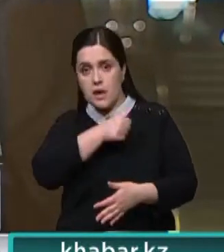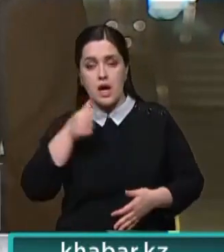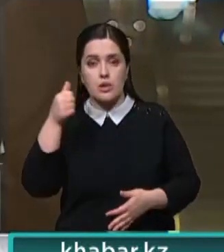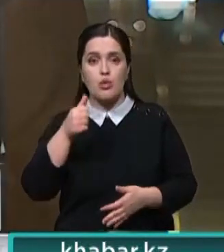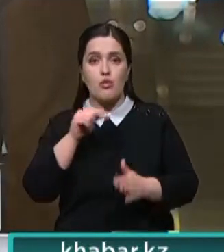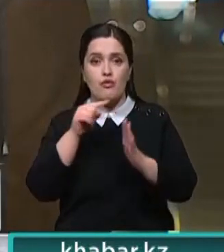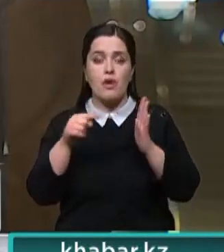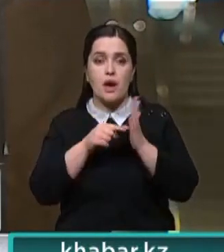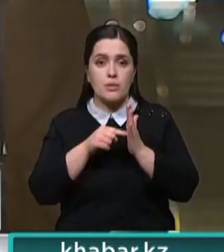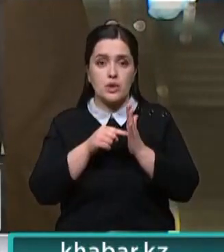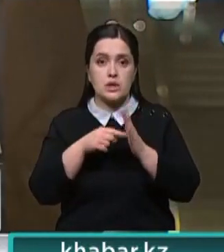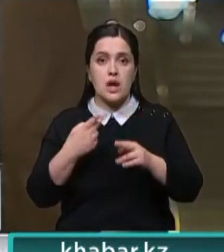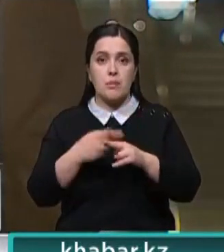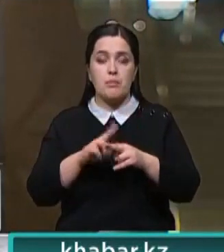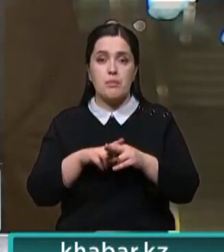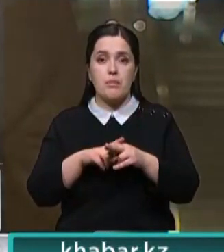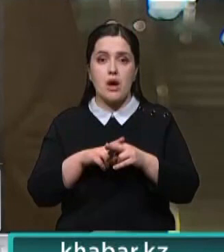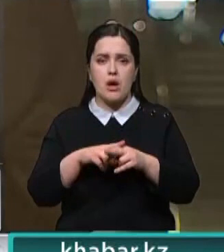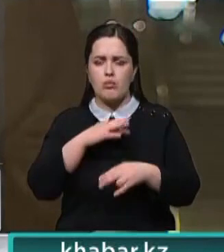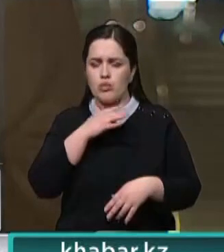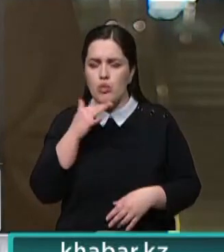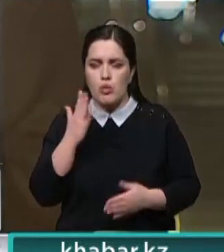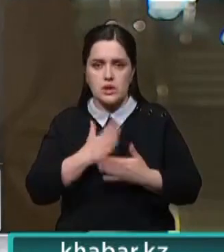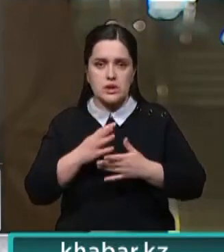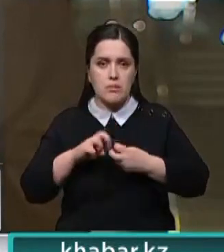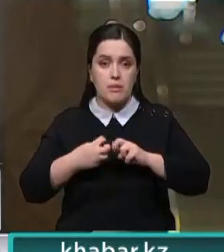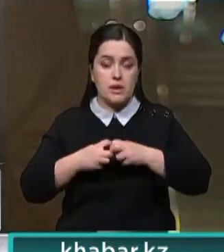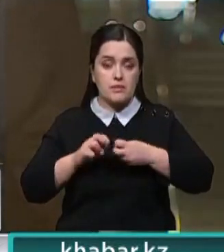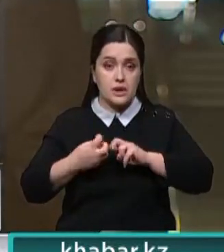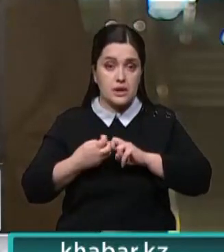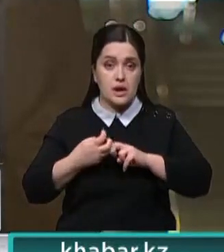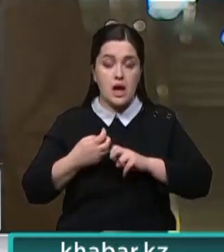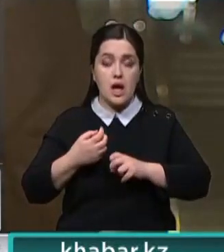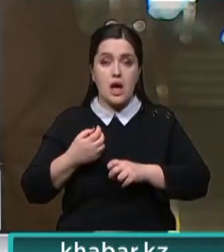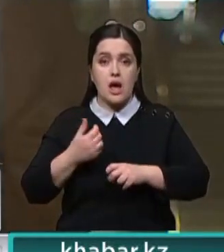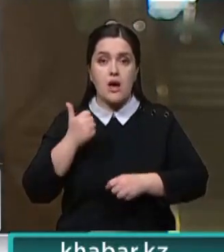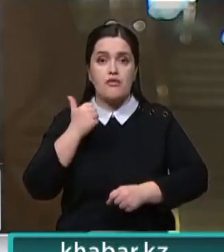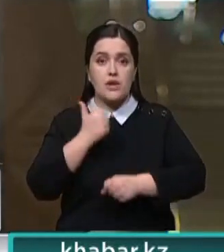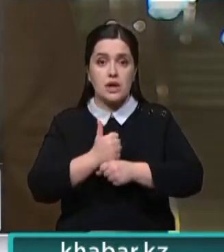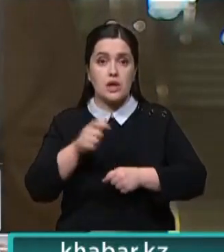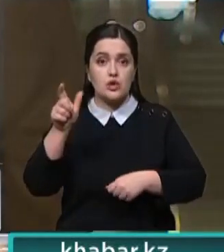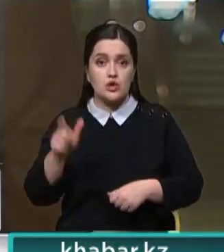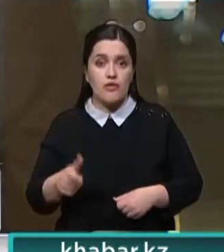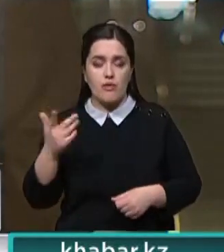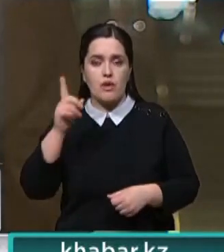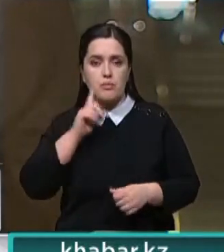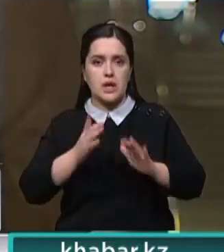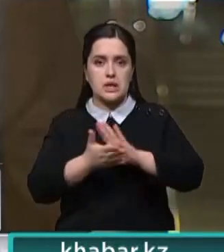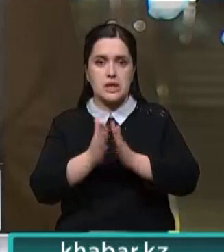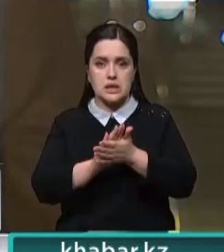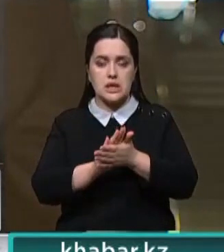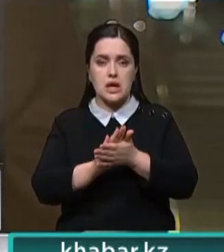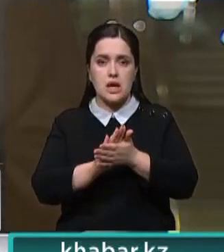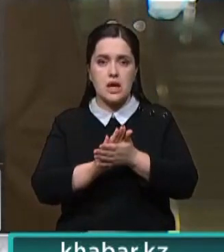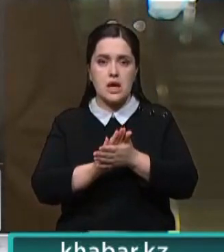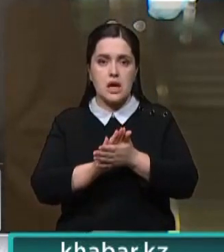что вопросов, учитывая последние события в стране, накопилось немало. Во главе, как и прежде, человек, его благосостояние, повторил президент,